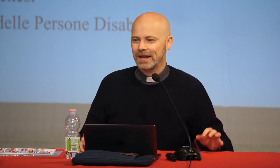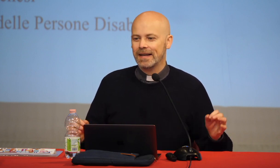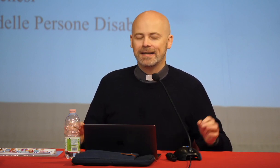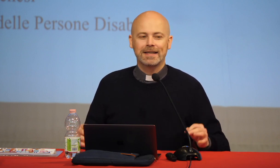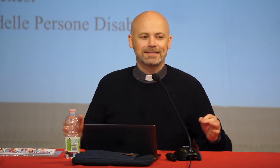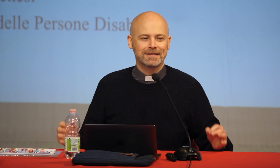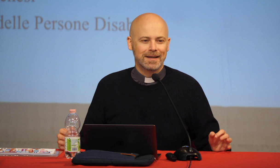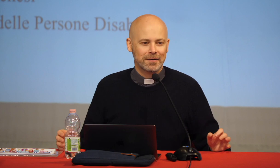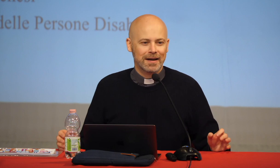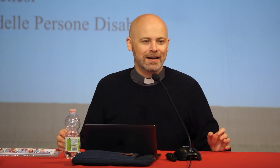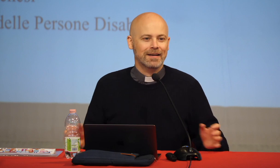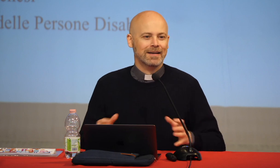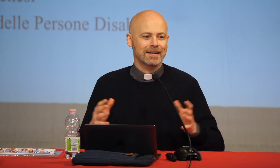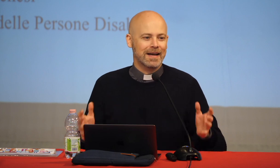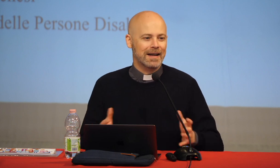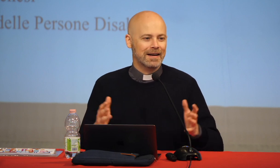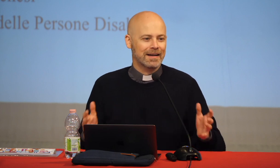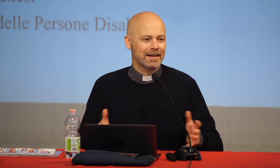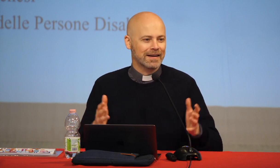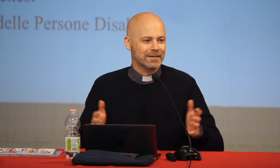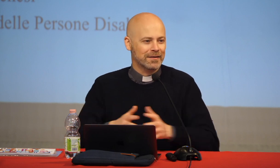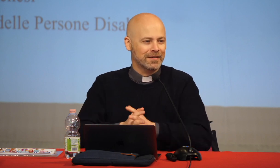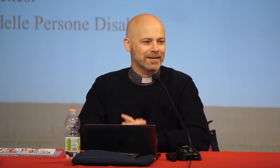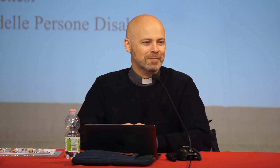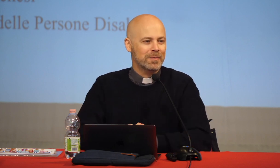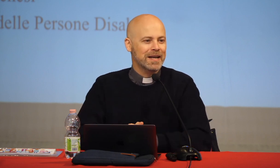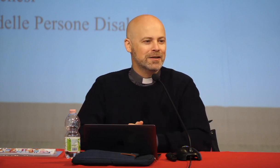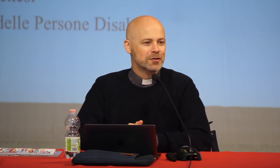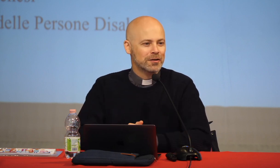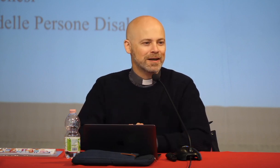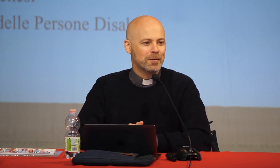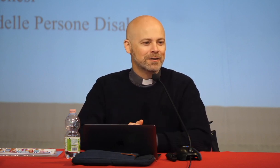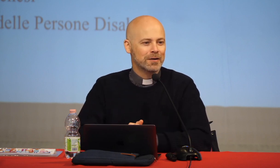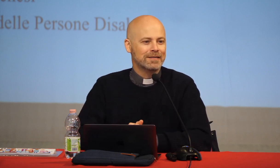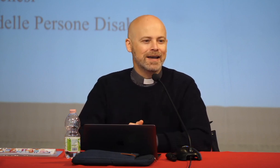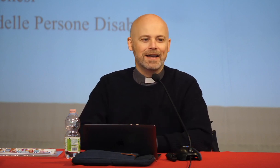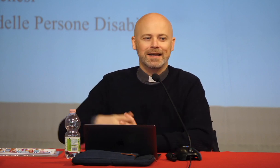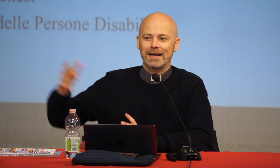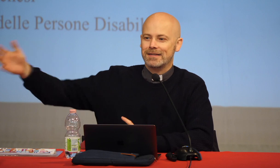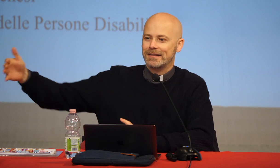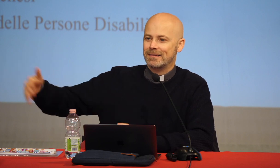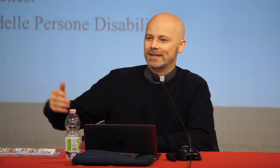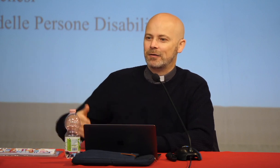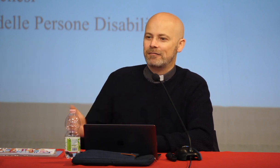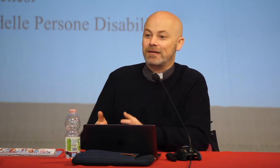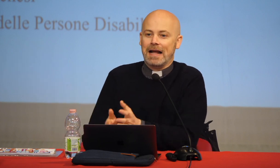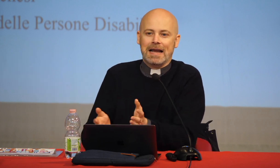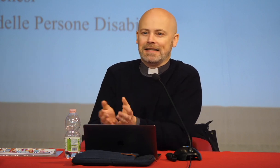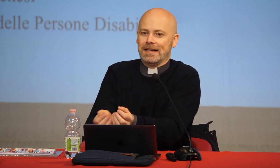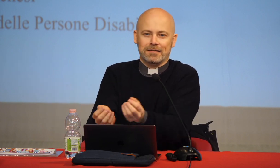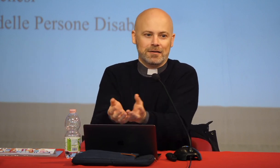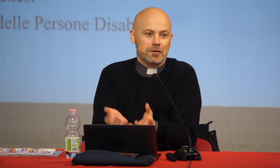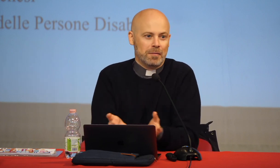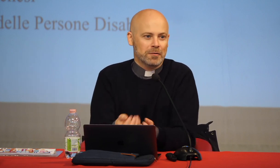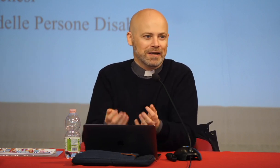cioè i catechisti stanno là dal che ne so il pomeriggio dalle 4:00 alle 6 e la gente si mette fuori in fila